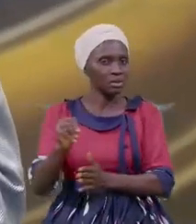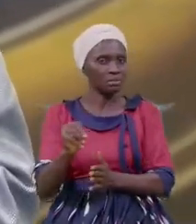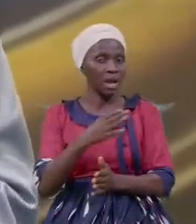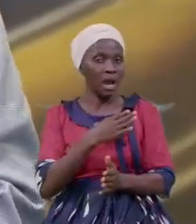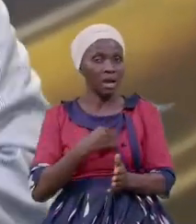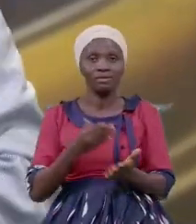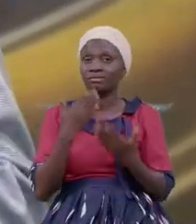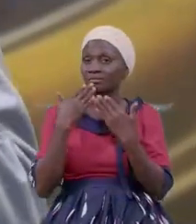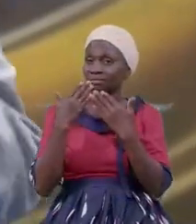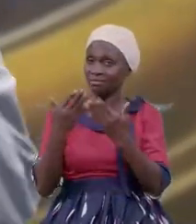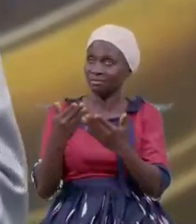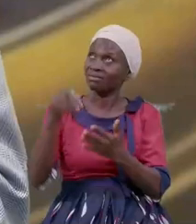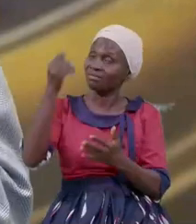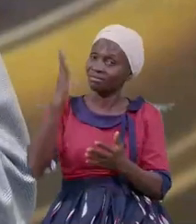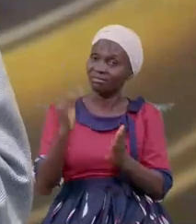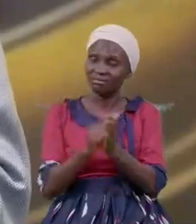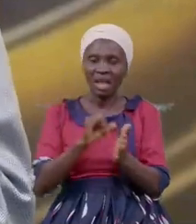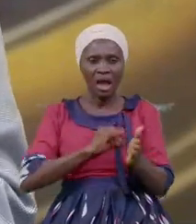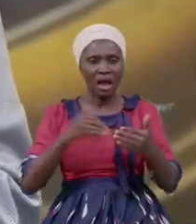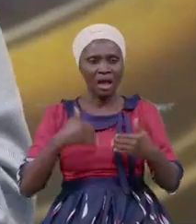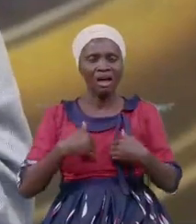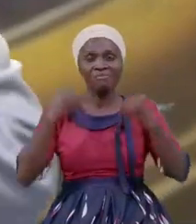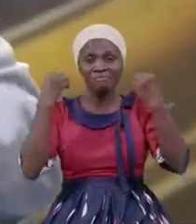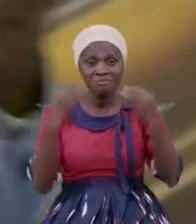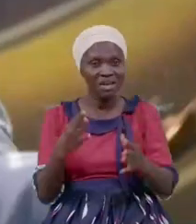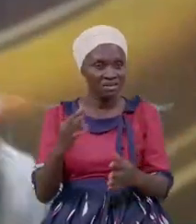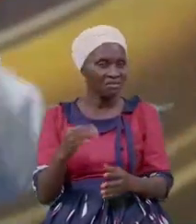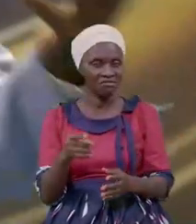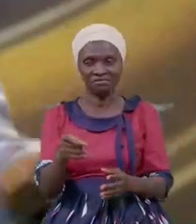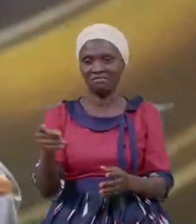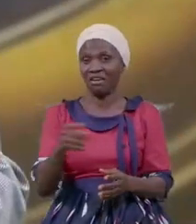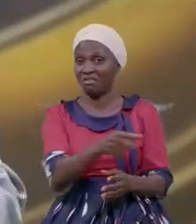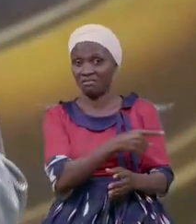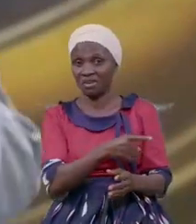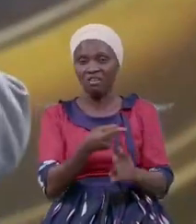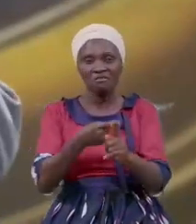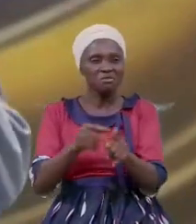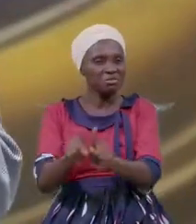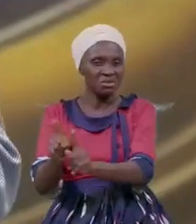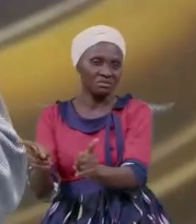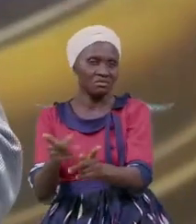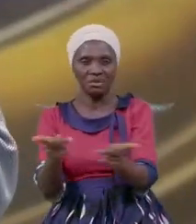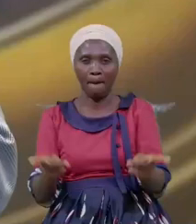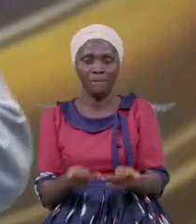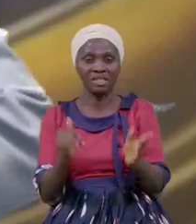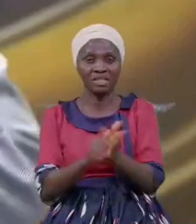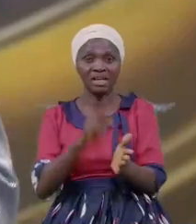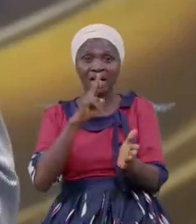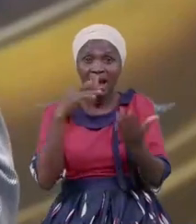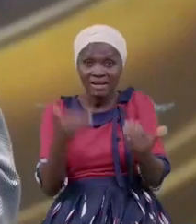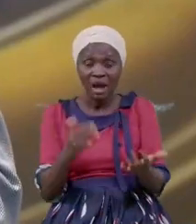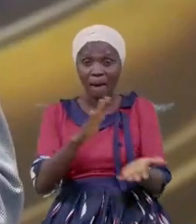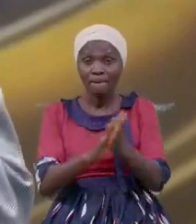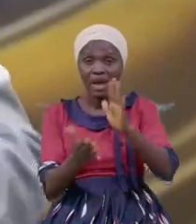dieu merci j'ai assez de de tel côté et de partout qui sont